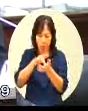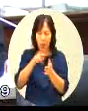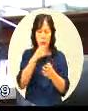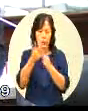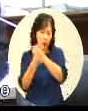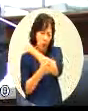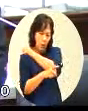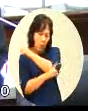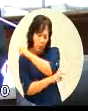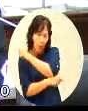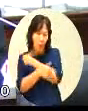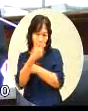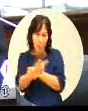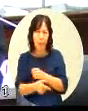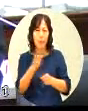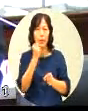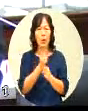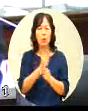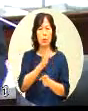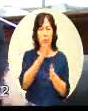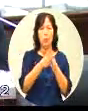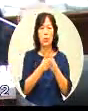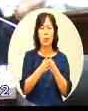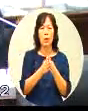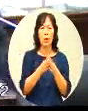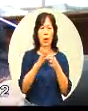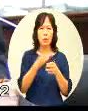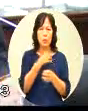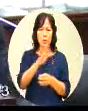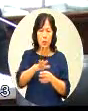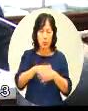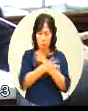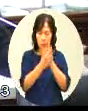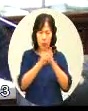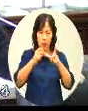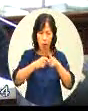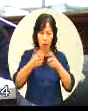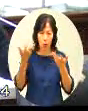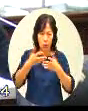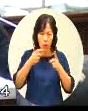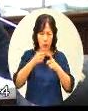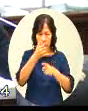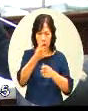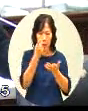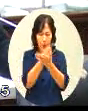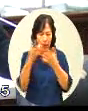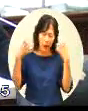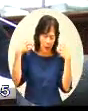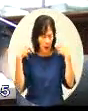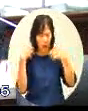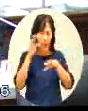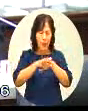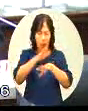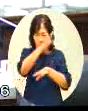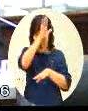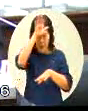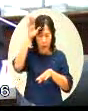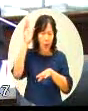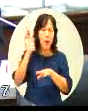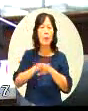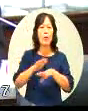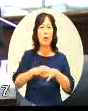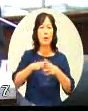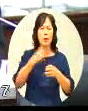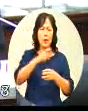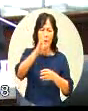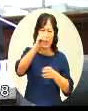的，我觉得那个都是末端的，所有的公务人员人仰马翻，人仰马翻，都觉得这个一万多